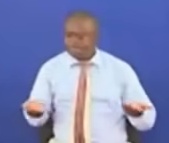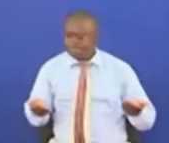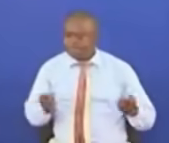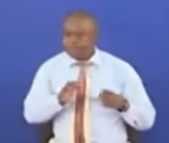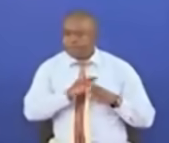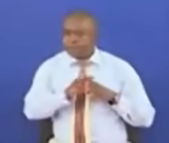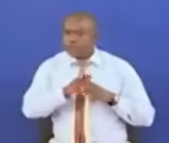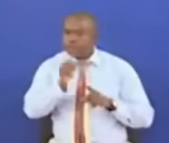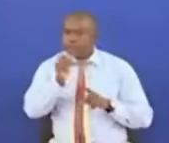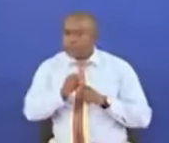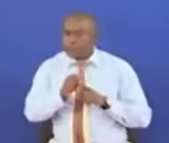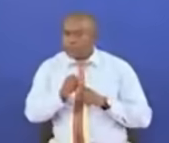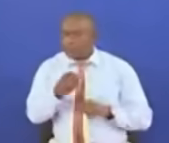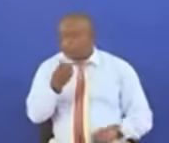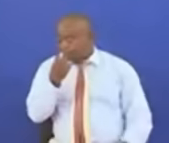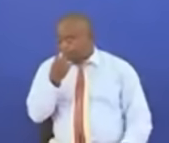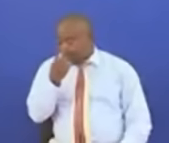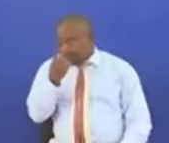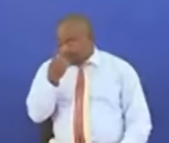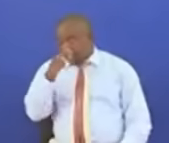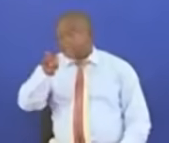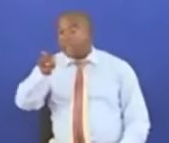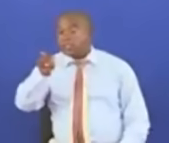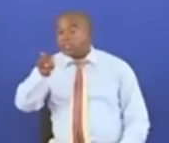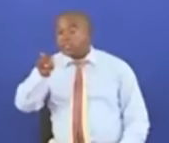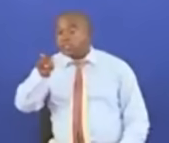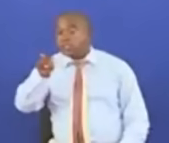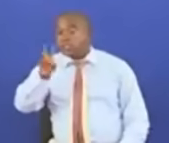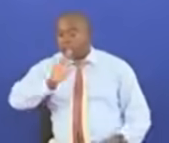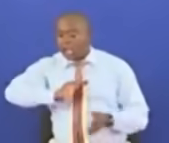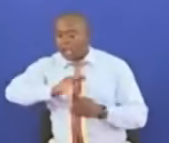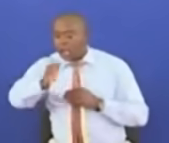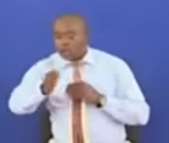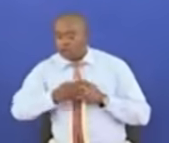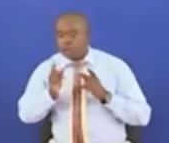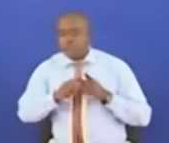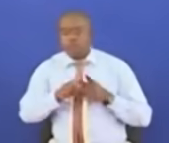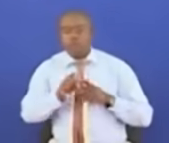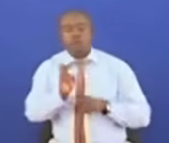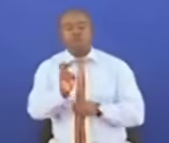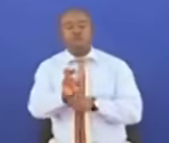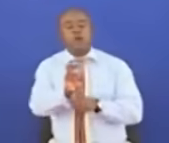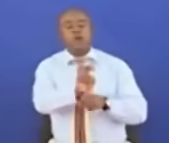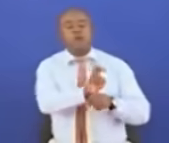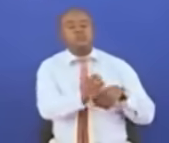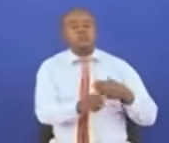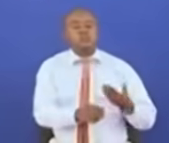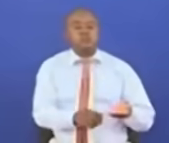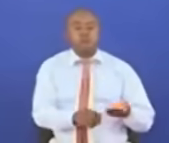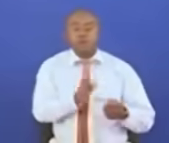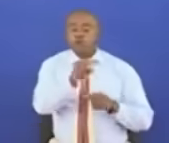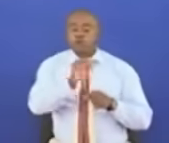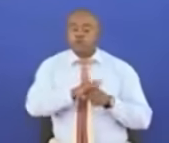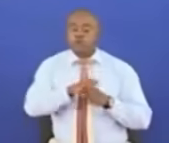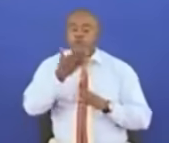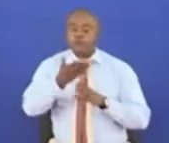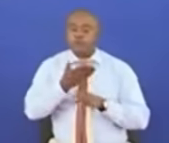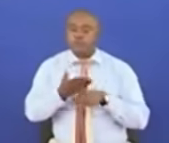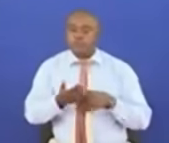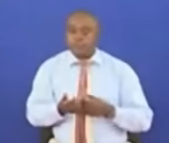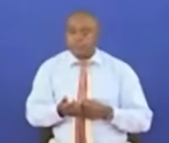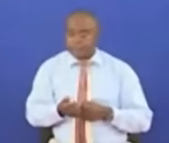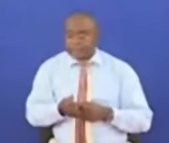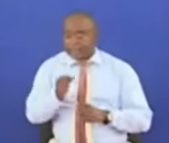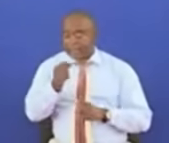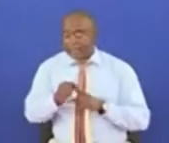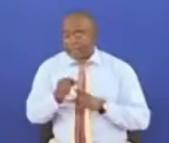neno mtazamaji kama lilivyo humu au turudi kwenye neno mwangalizi ambalo limezoeleka na watu wengi? Neno